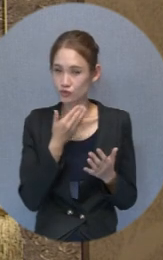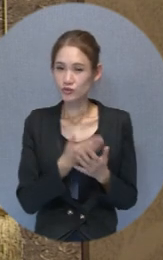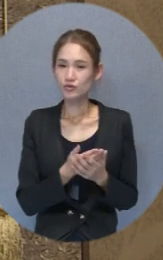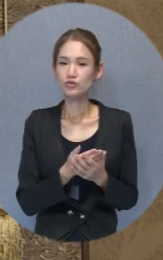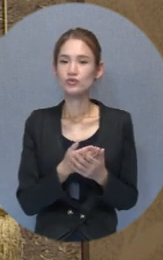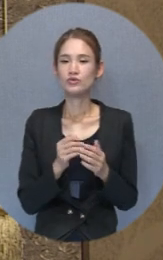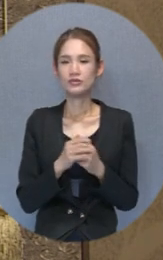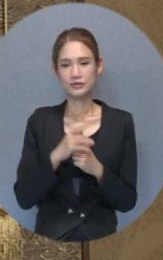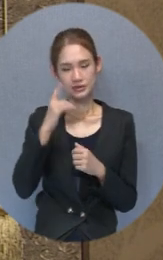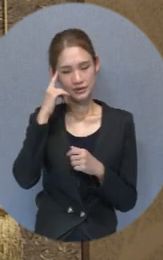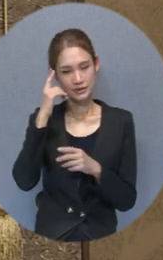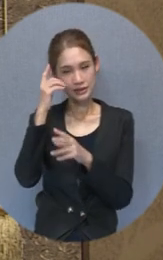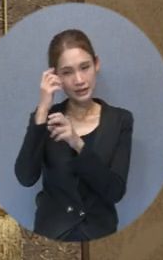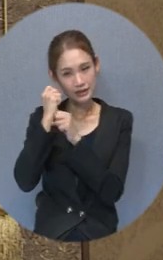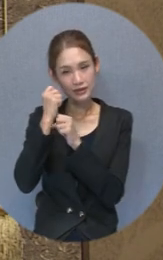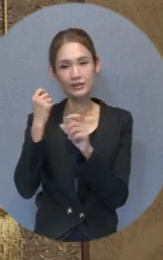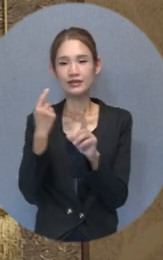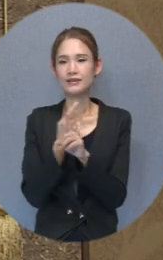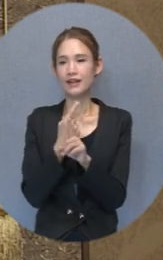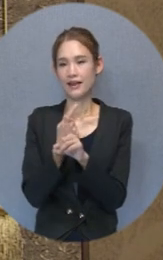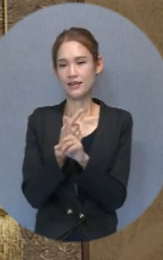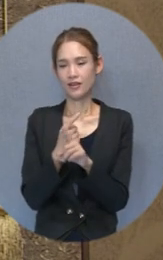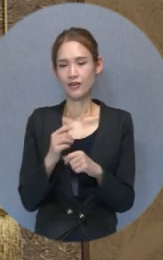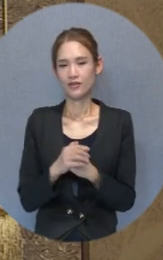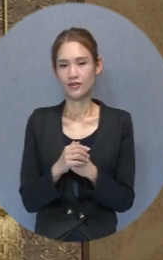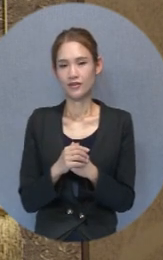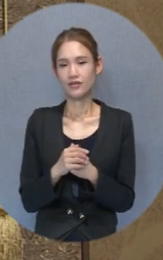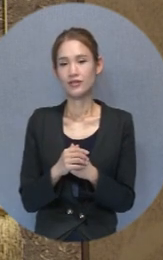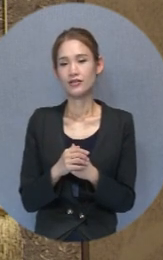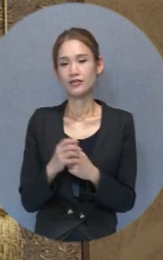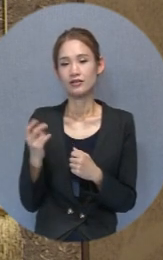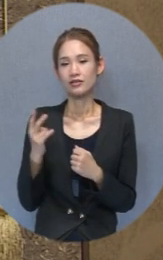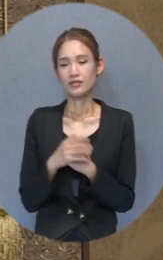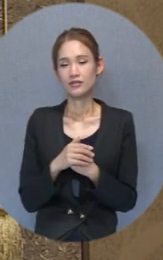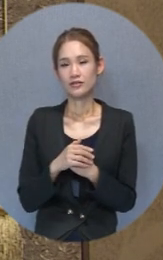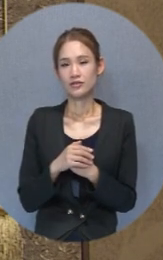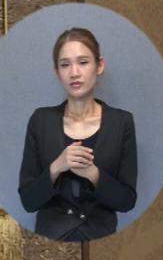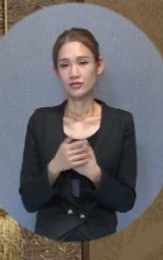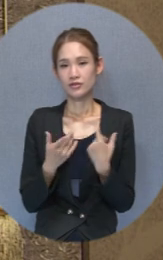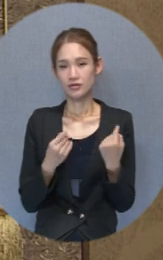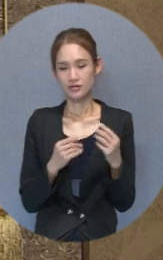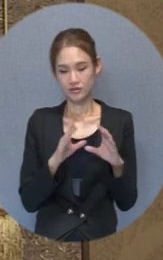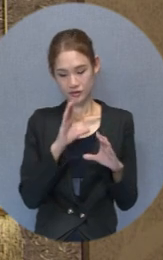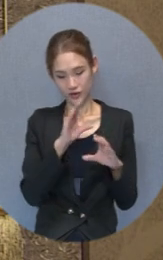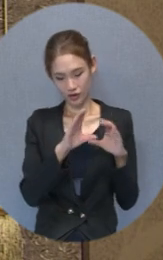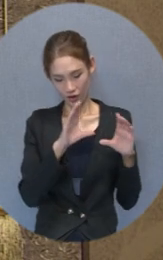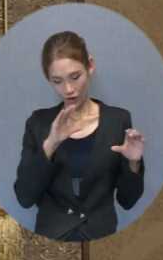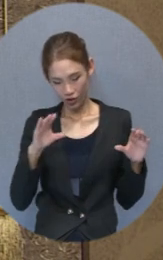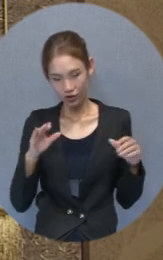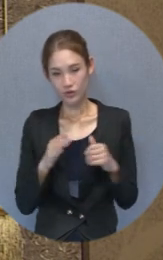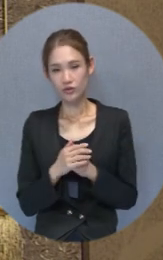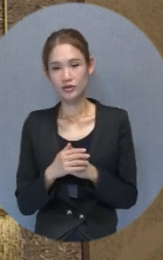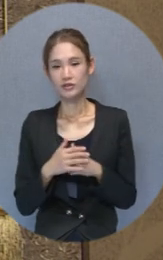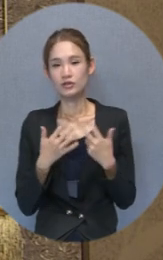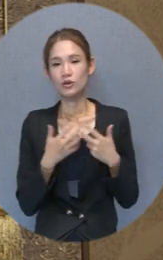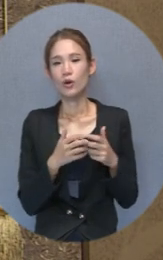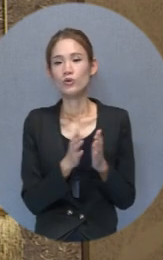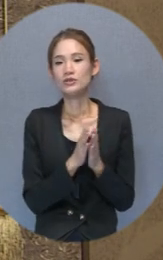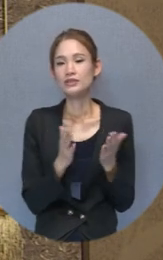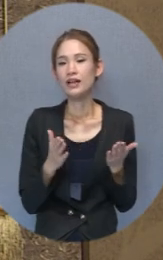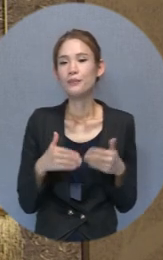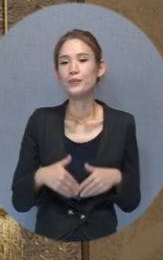네. 인식 개선 부분이에요. 그리고 이런 점자 촉각 교구제가